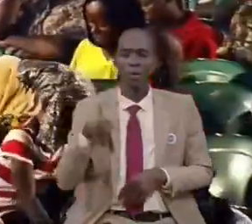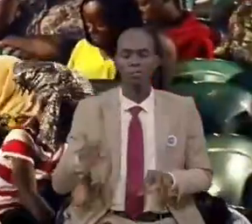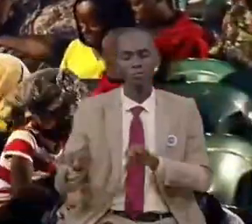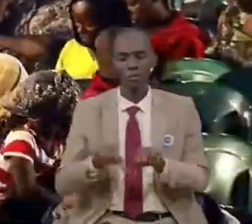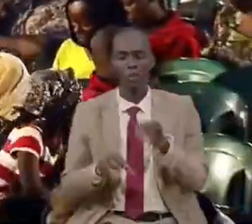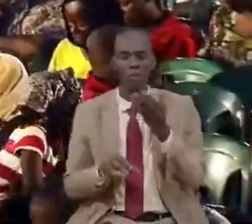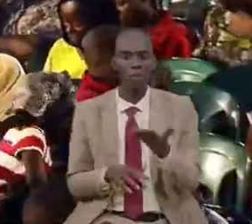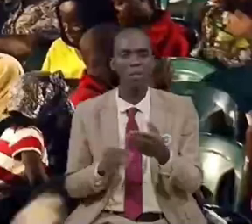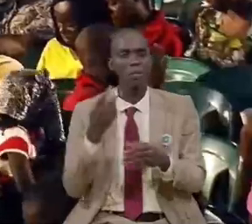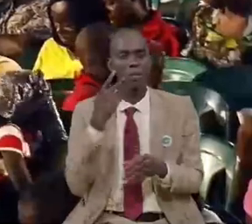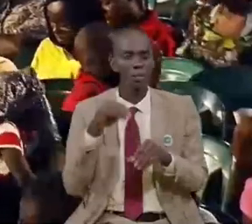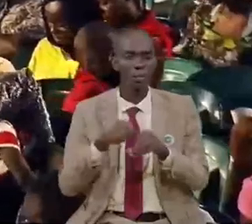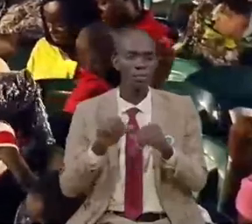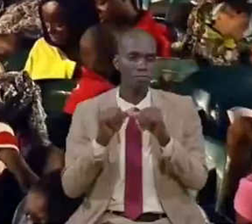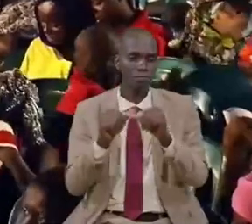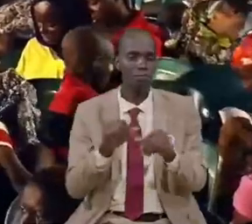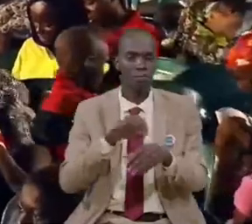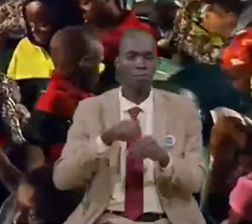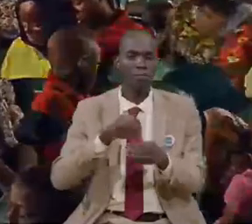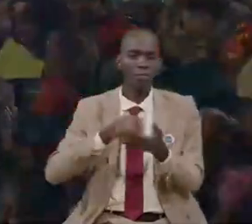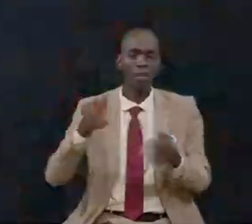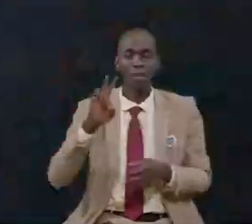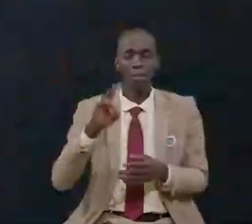Et cela nous dit que